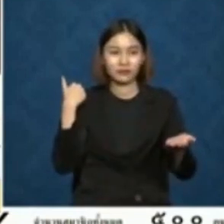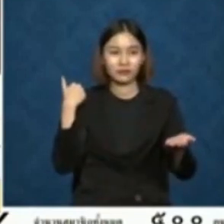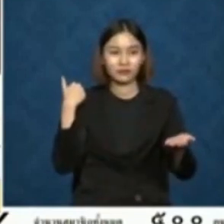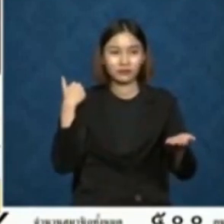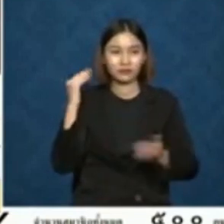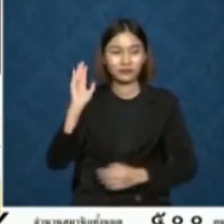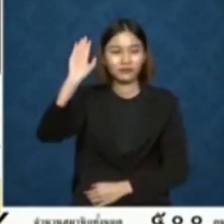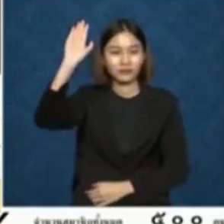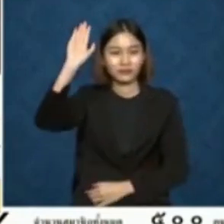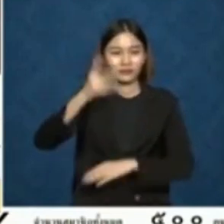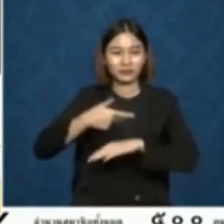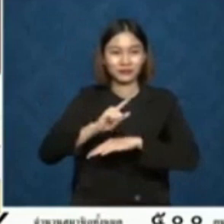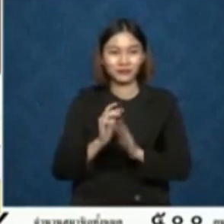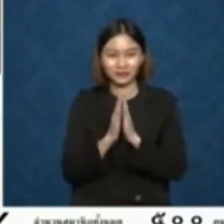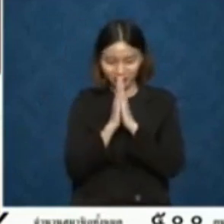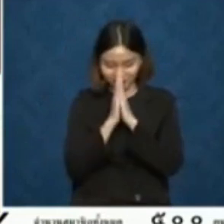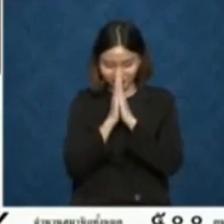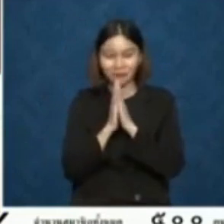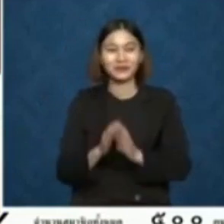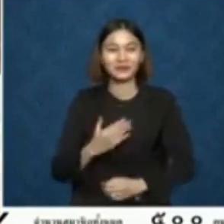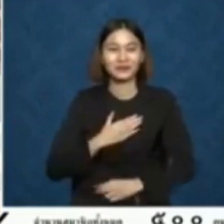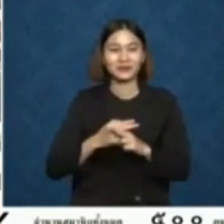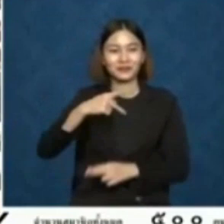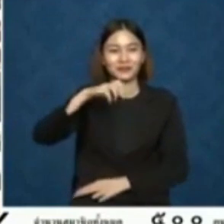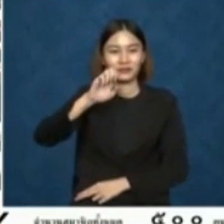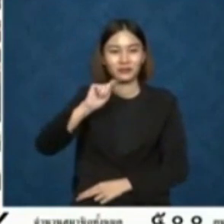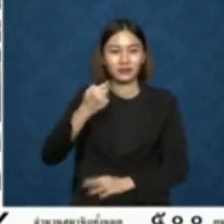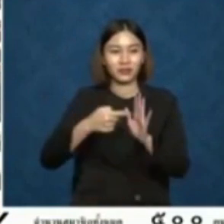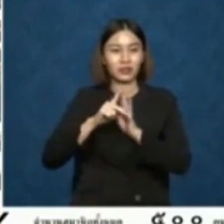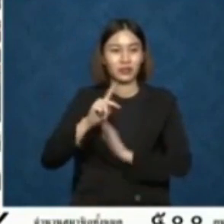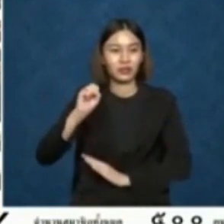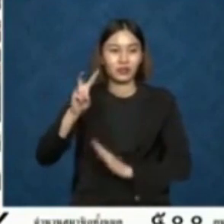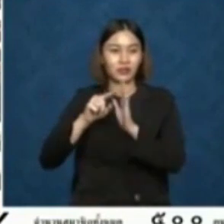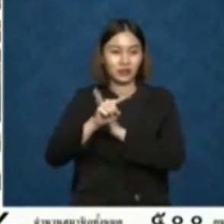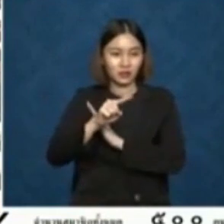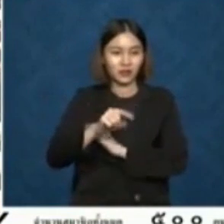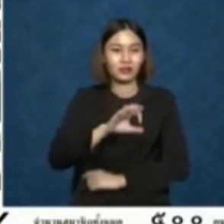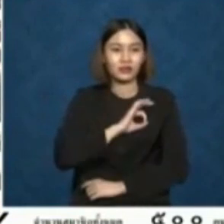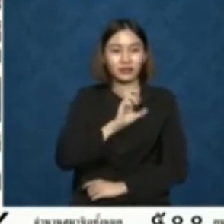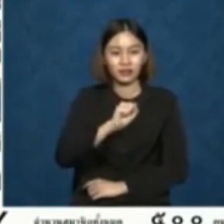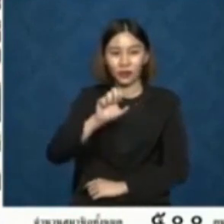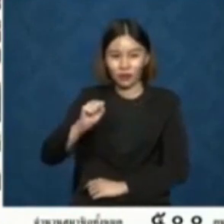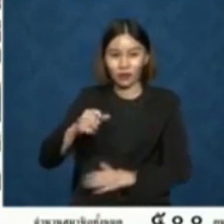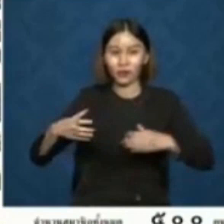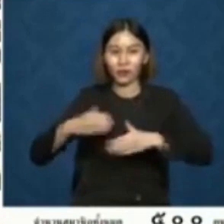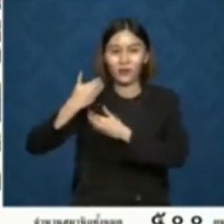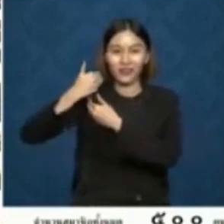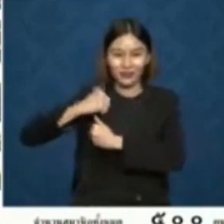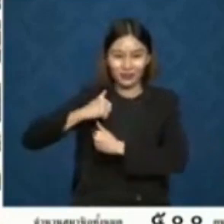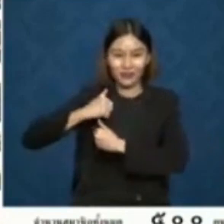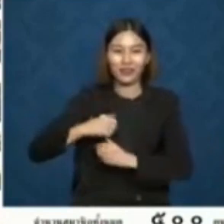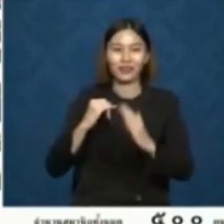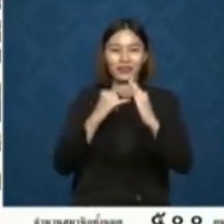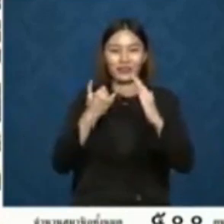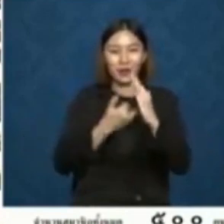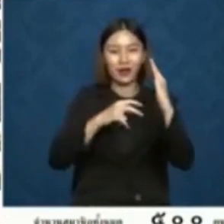ท่านกับเรียนท่านประธานที่เคารพครับกับผมพิทักษ์เดชเดโชสมาชิกสภาผู้แทนราษฎรพรรคประชาธิปัตย์จ